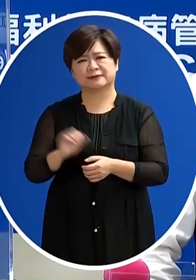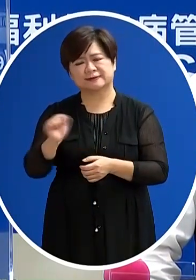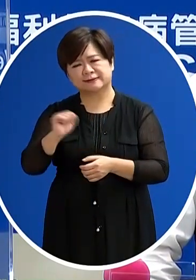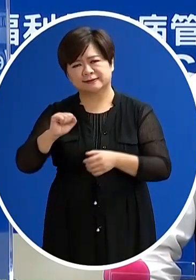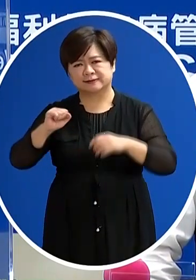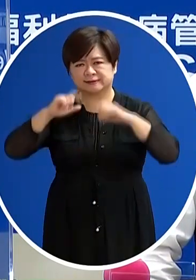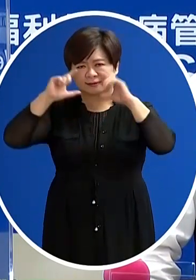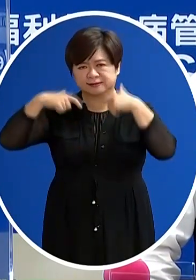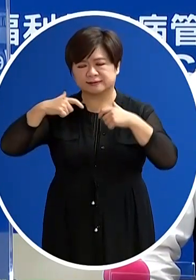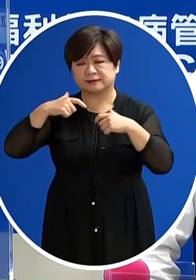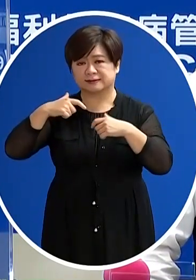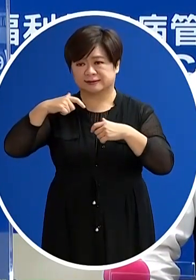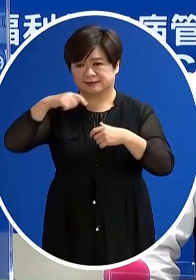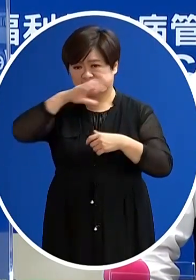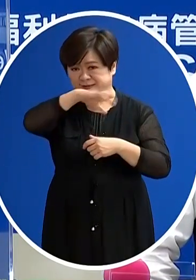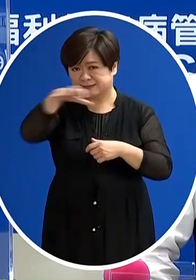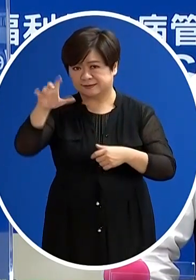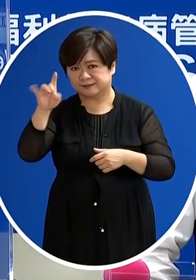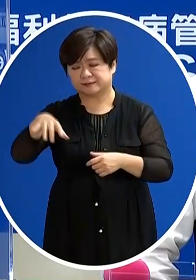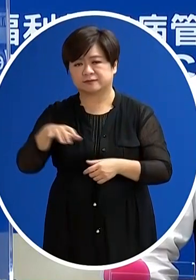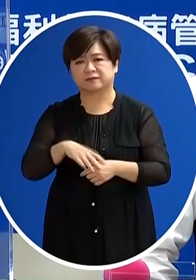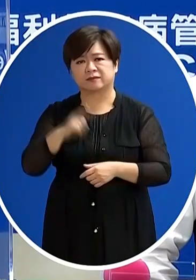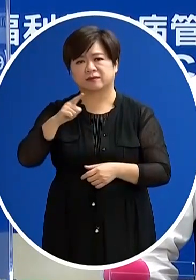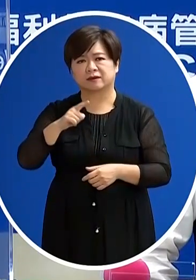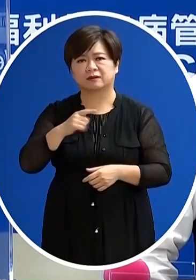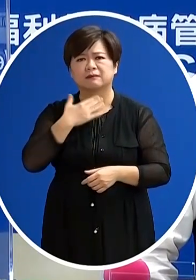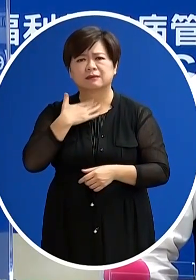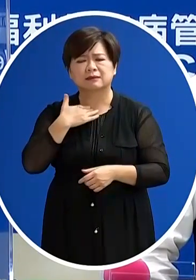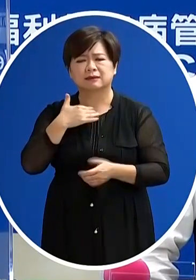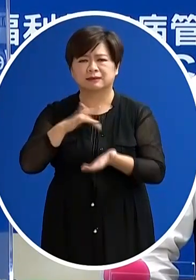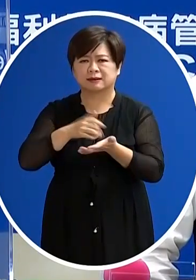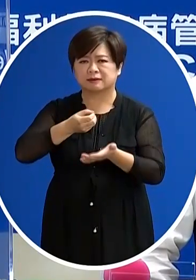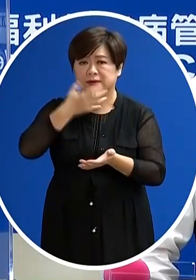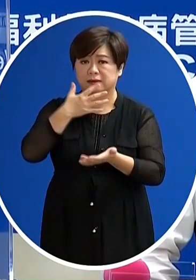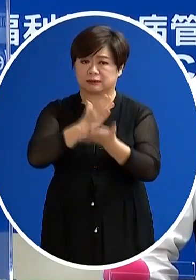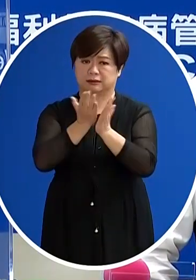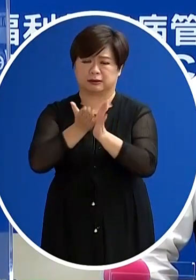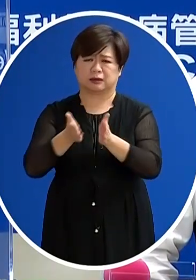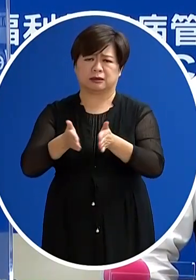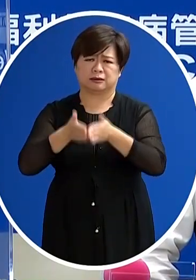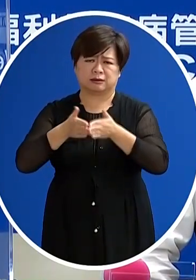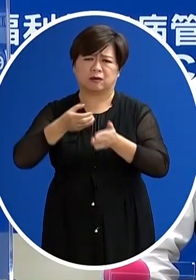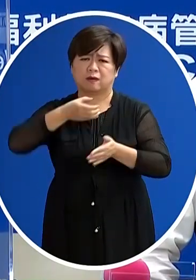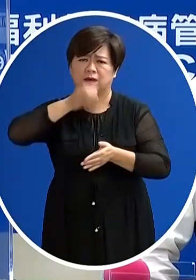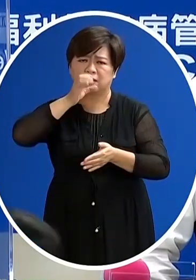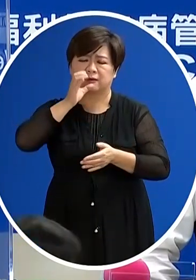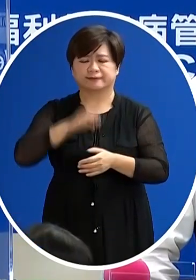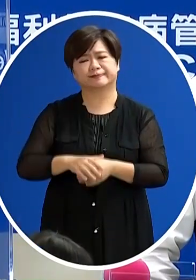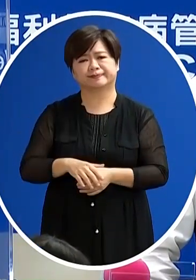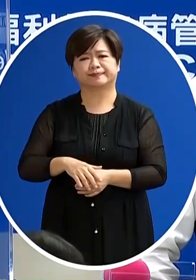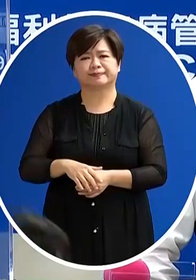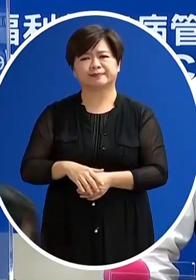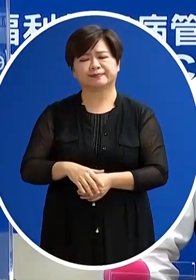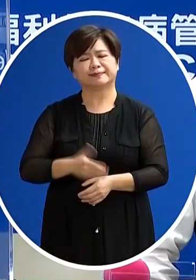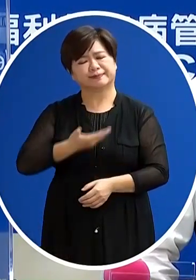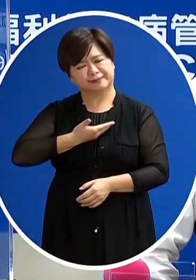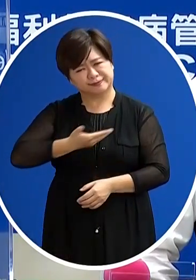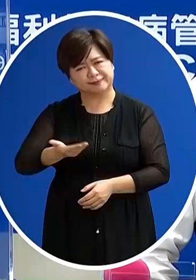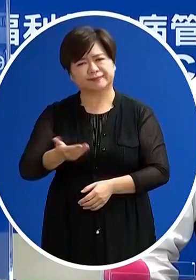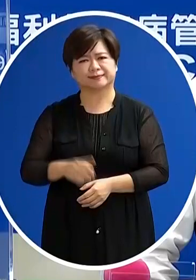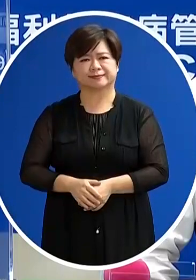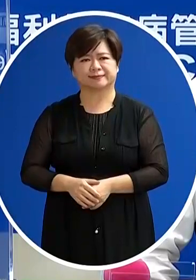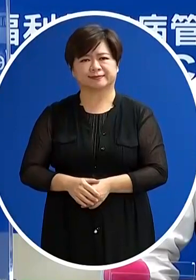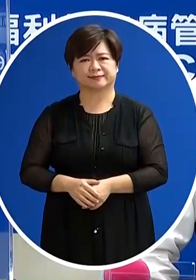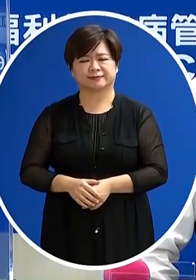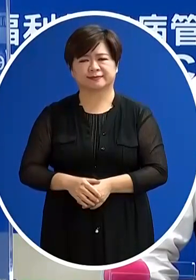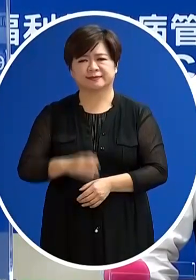够脱口罩的地方，如果有喝水的必要性，哈，那就可能就可以哈，就是在里面稍